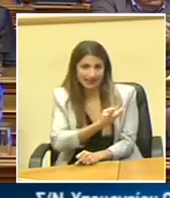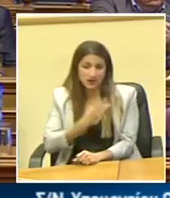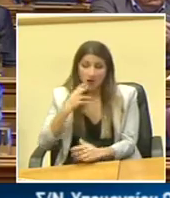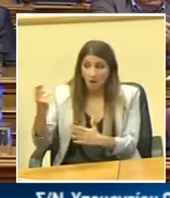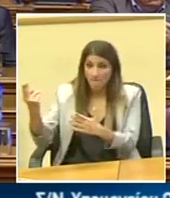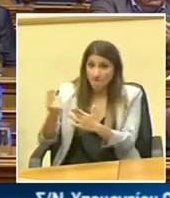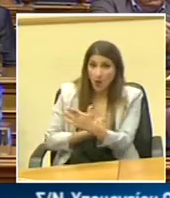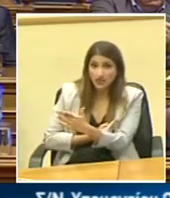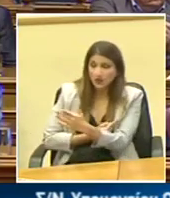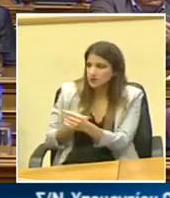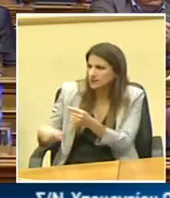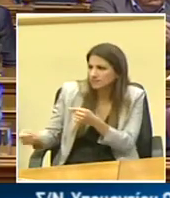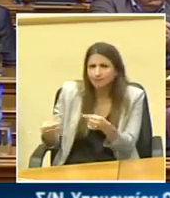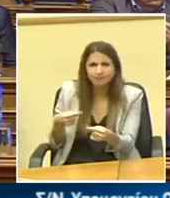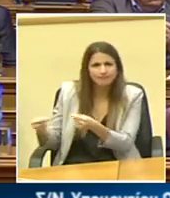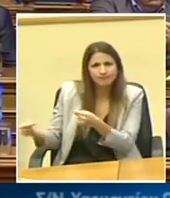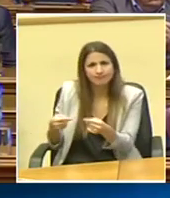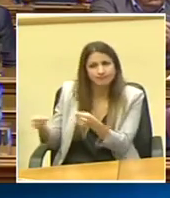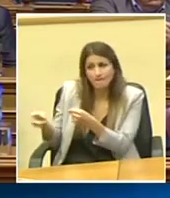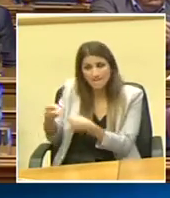σε αντιθέσεις, μεγάλες συγκρούσεις,